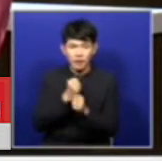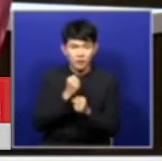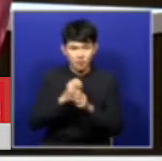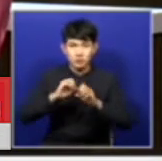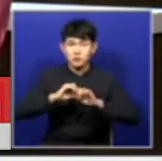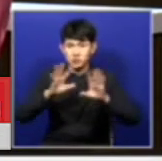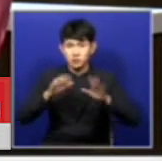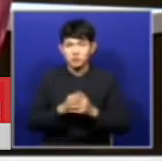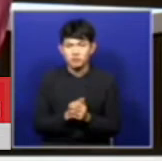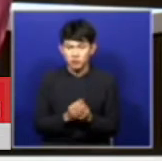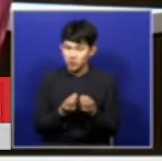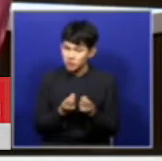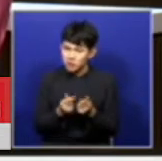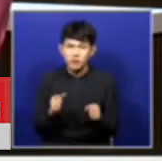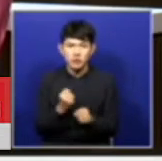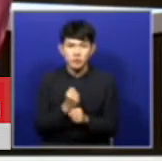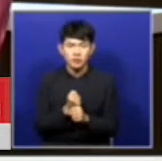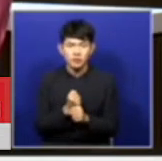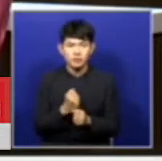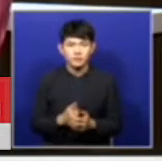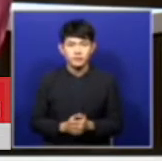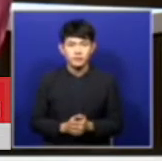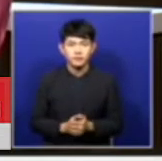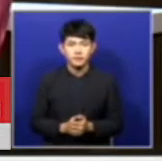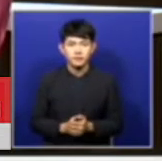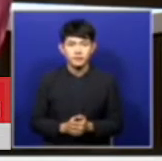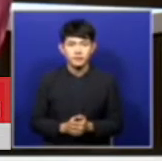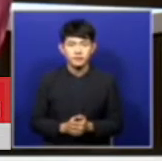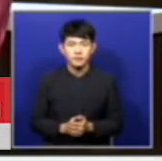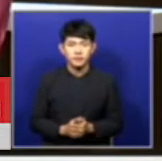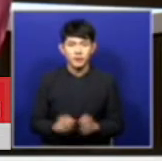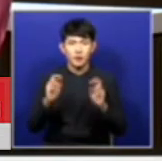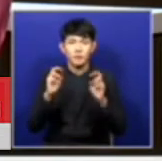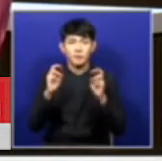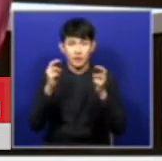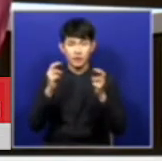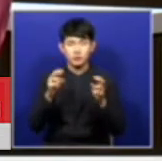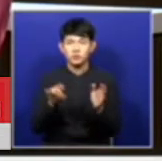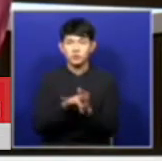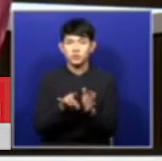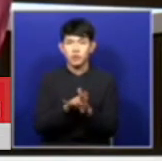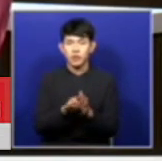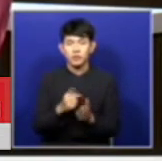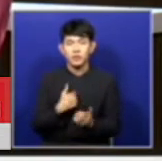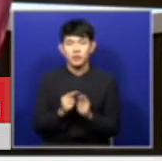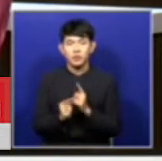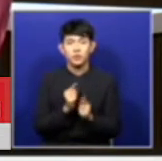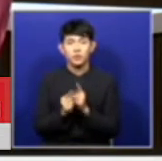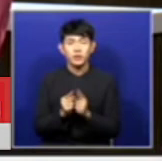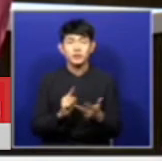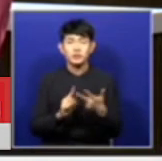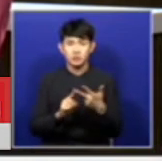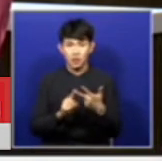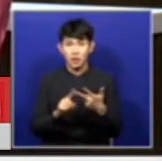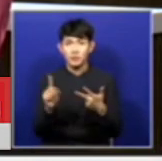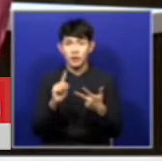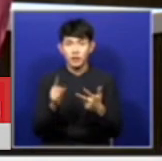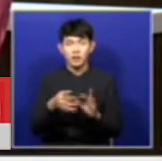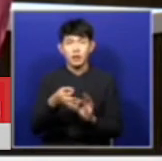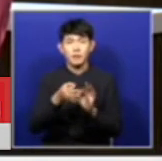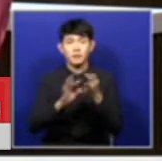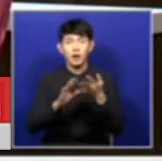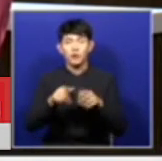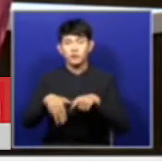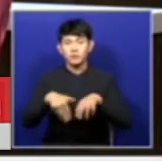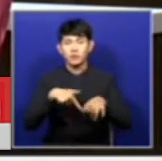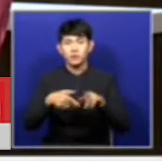แล้วก็มีความรอบด้านมากกว่านี้ประเด็นอีกประเด็นนึงซึ่งเป็นประเด็นสุดท้ายที่จะพูดถึงเรื่องของการแนวทางเรื่องของการเผาโดยภาคประชาช